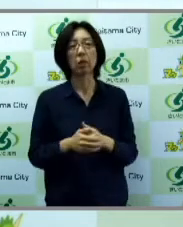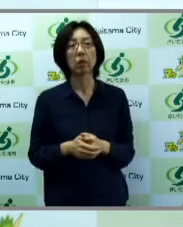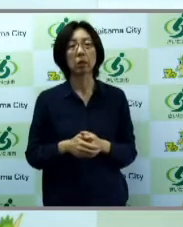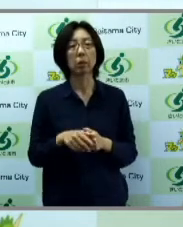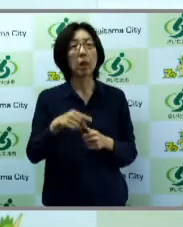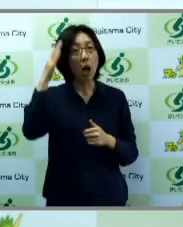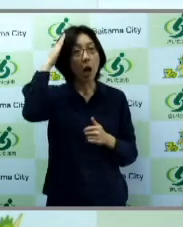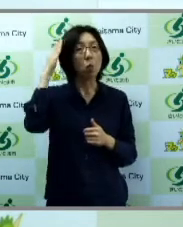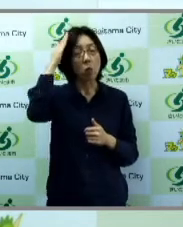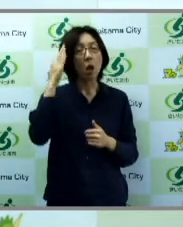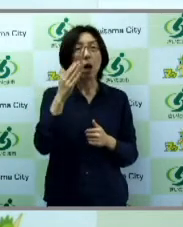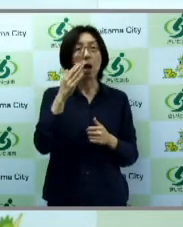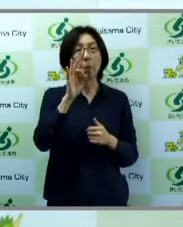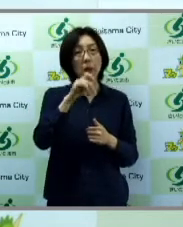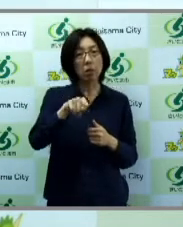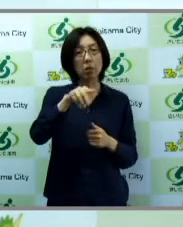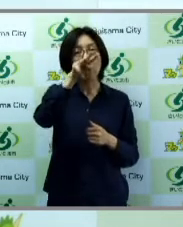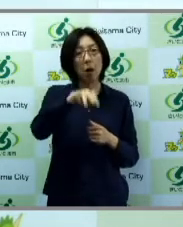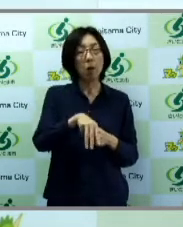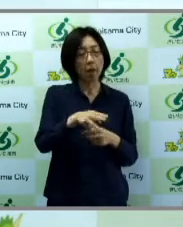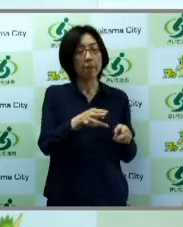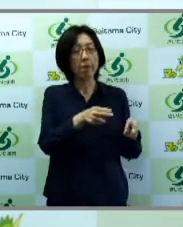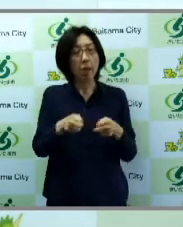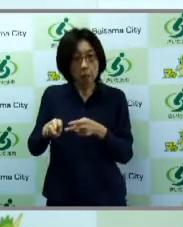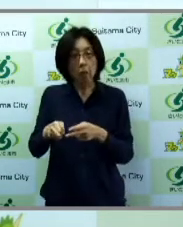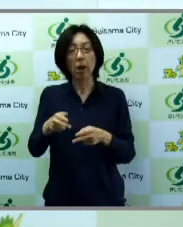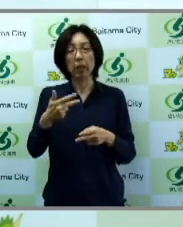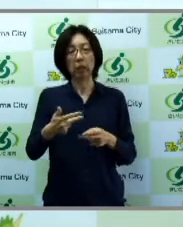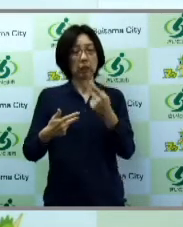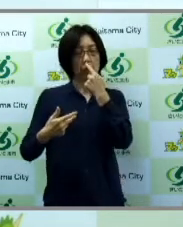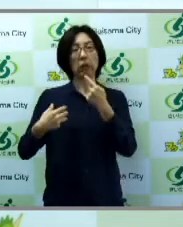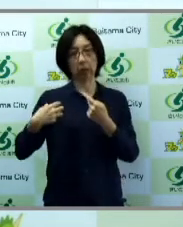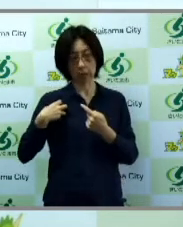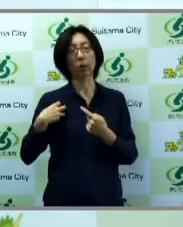側の排水業の整備を市としてはやって、かつ